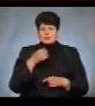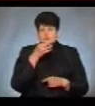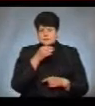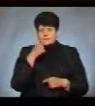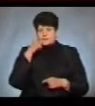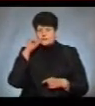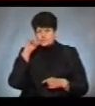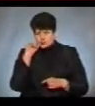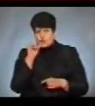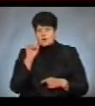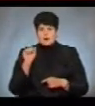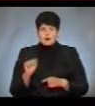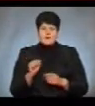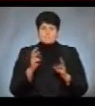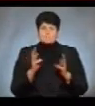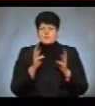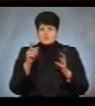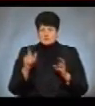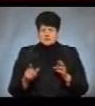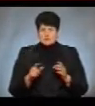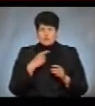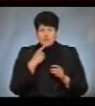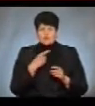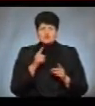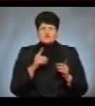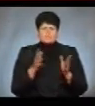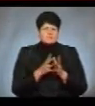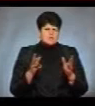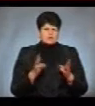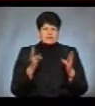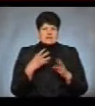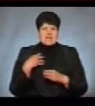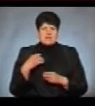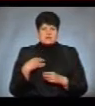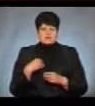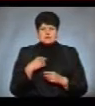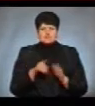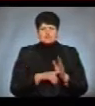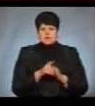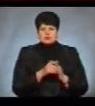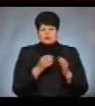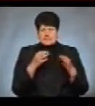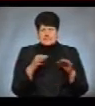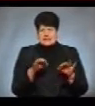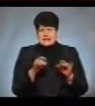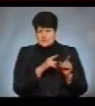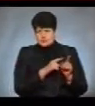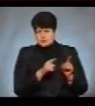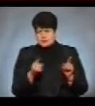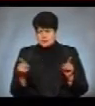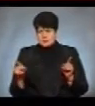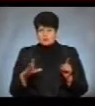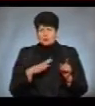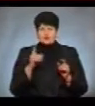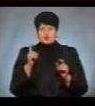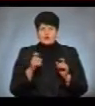даними пожежників найбільше горить Львівщина. З початку незалежності до цього часу у Львівській області сталося 108